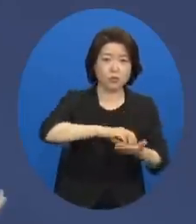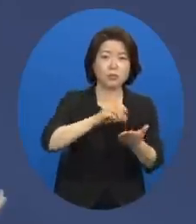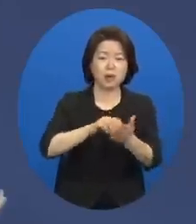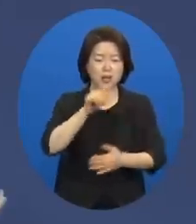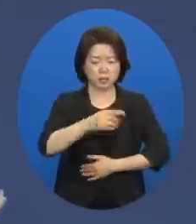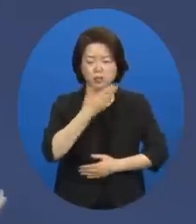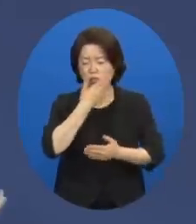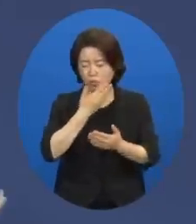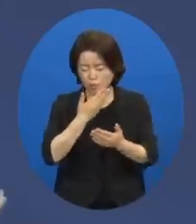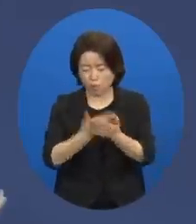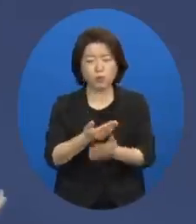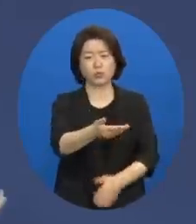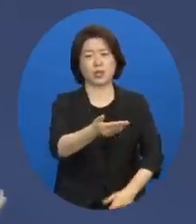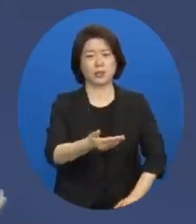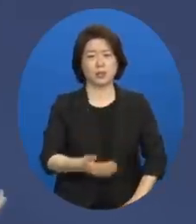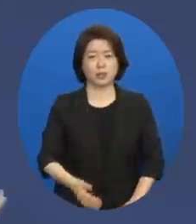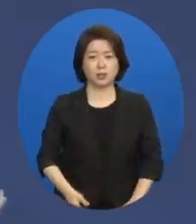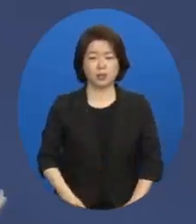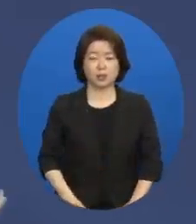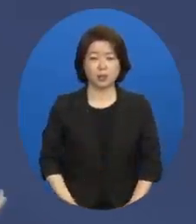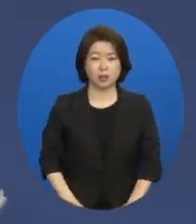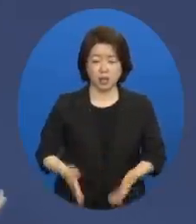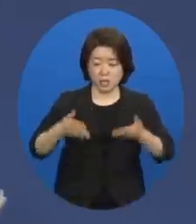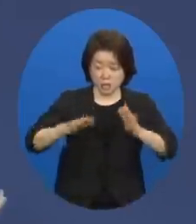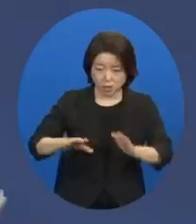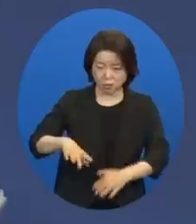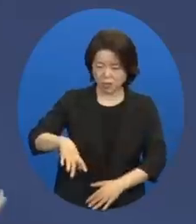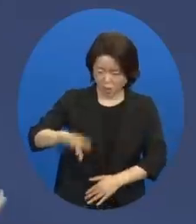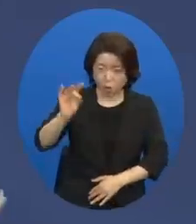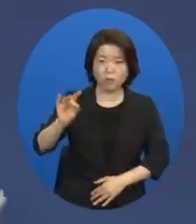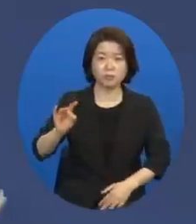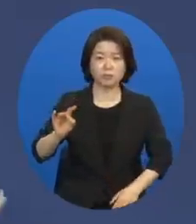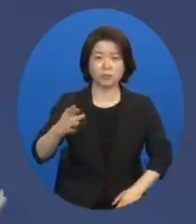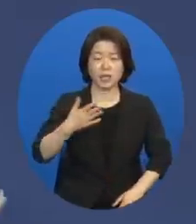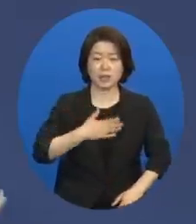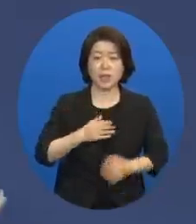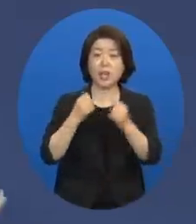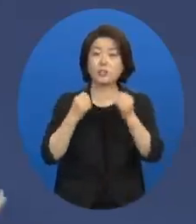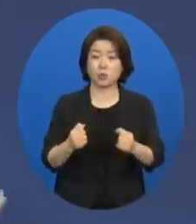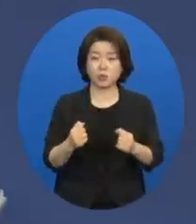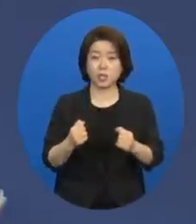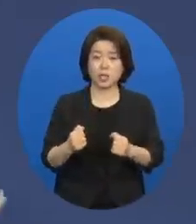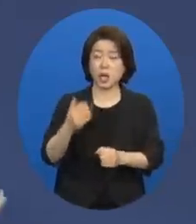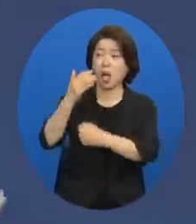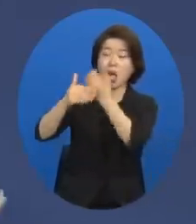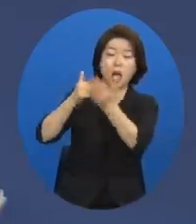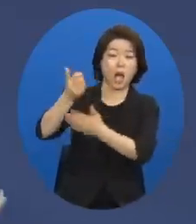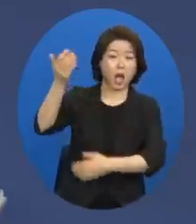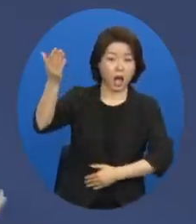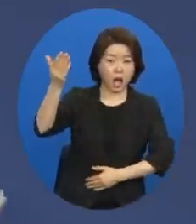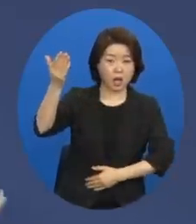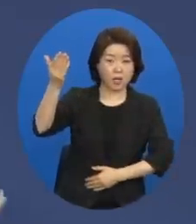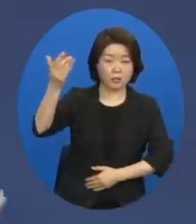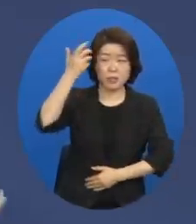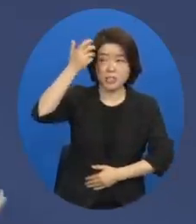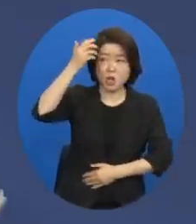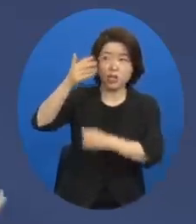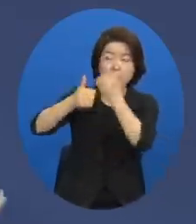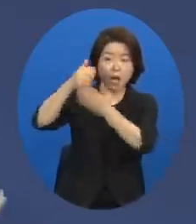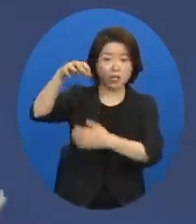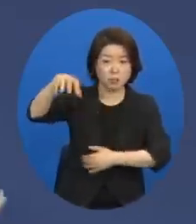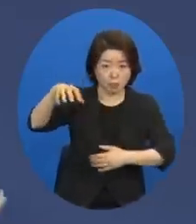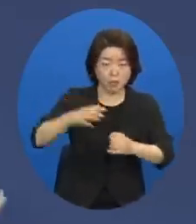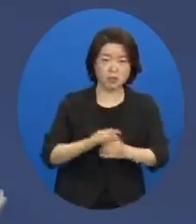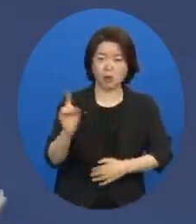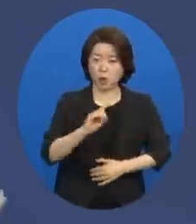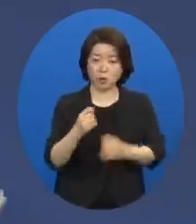넌 소중한 놈이야. 태어나 처음으로 내 존재가 하나님이란 영이신 하나님 앞에서